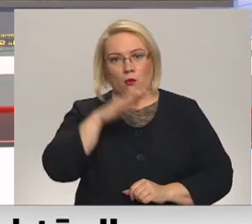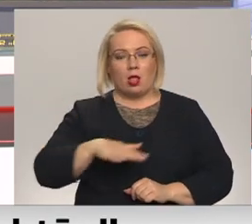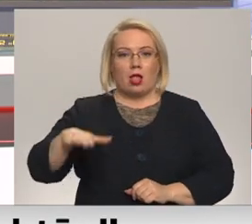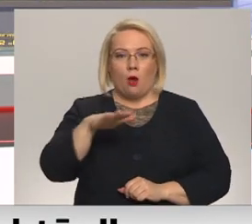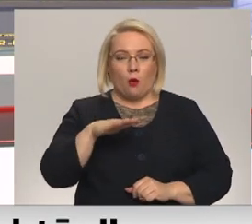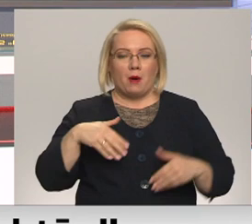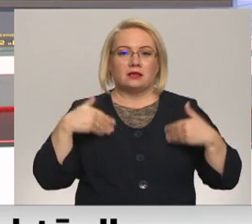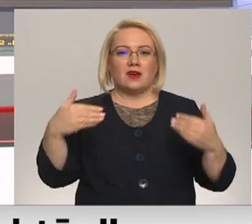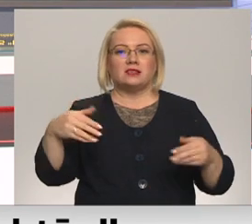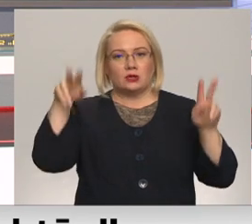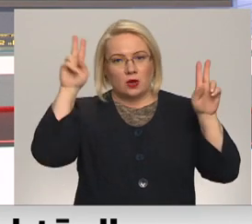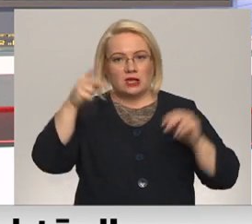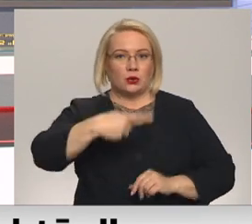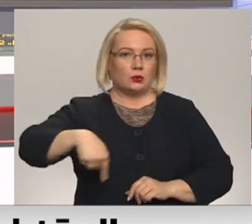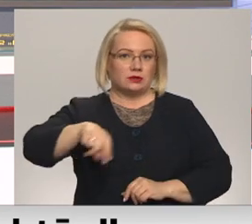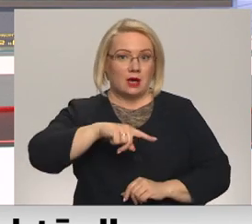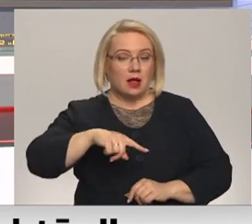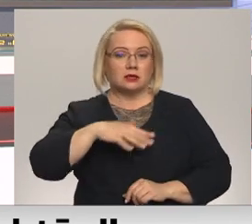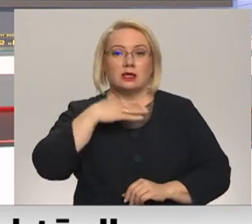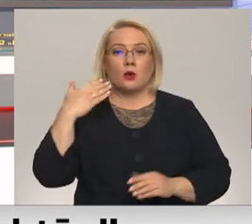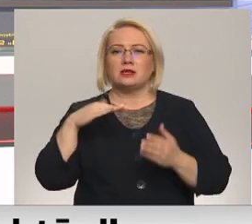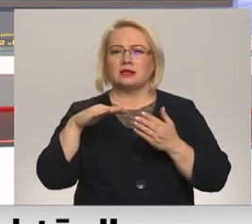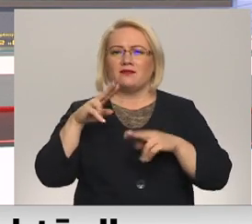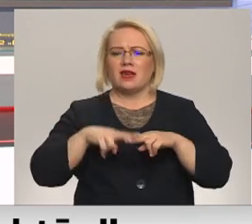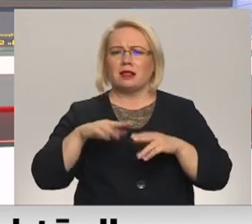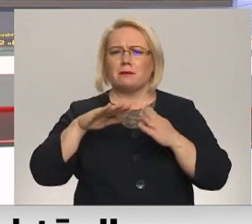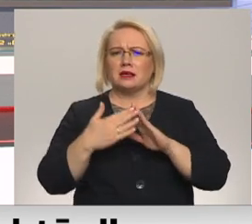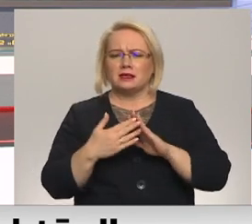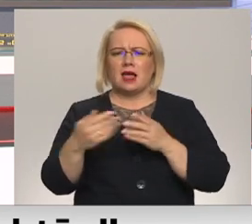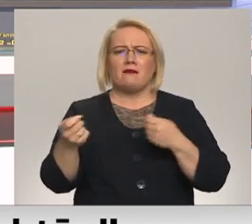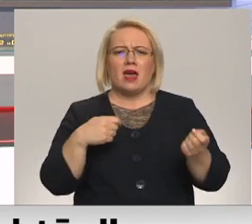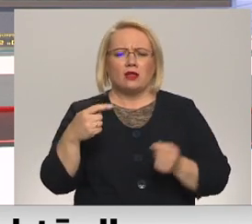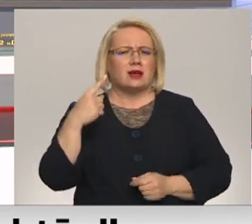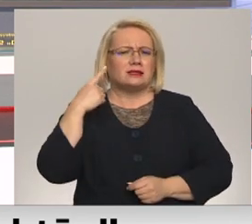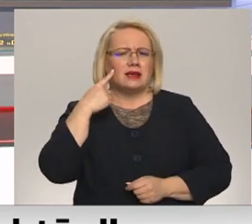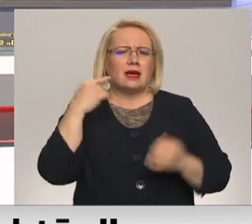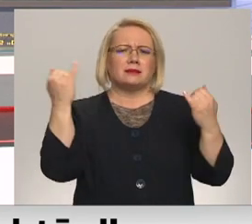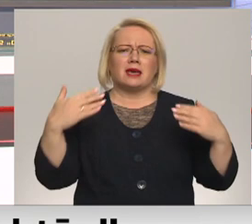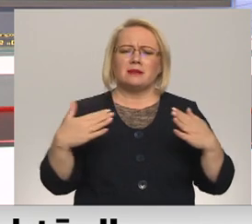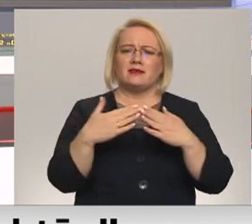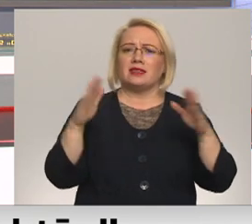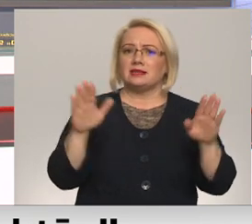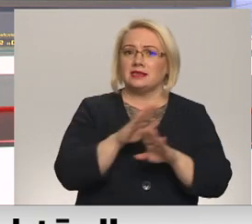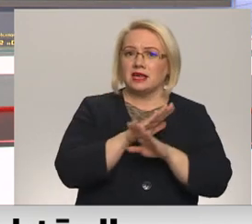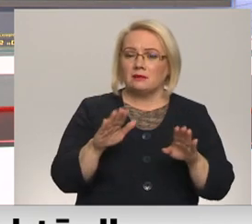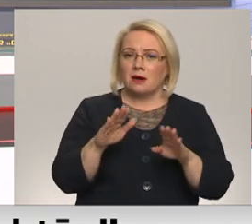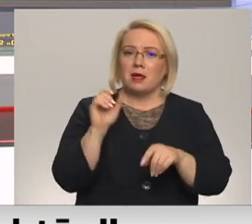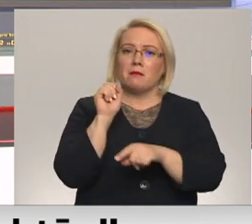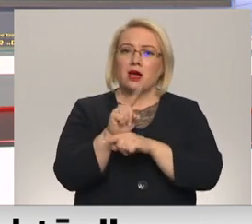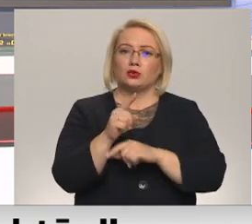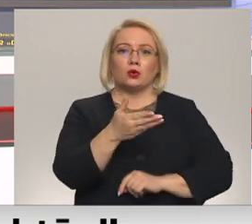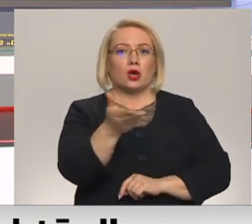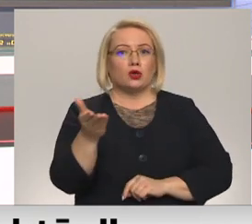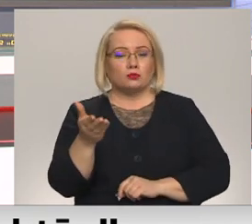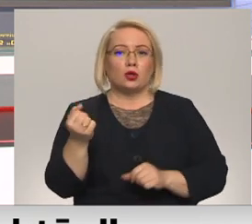salas. Daudzviet pilsētā veikalos mēs pēdējās dienās ļoti daudz dzirdam Ziemassvētku dziesmas, bet tās tiek pasūtīts arī jums, vai varbūt